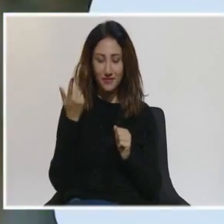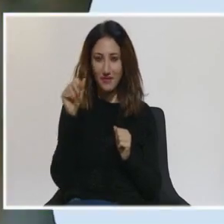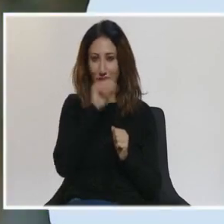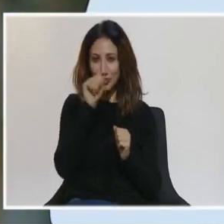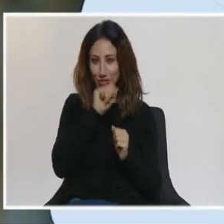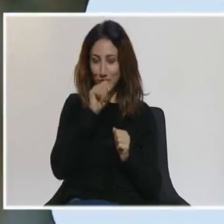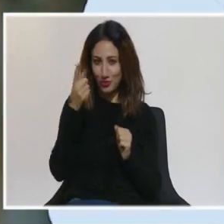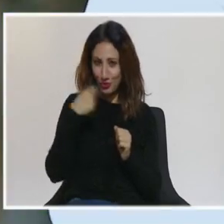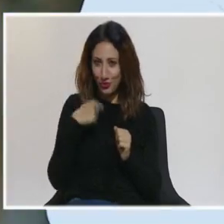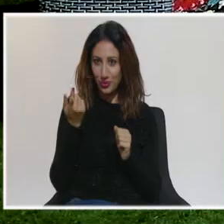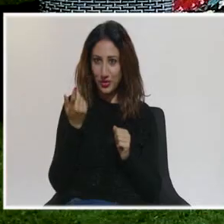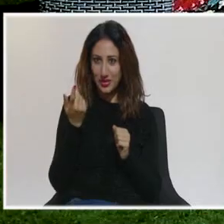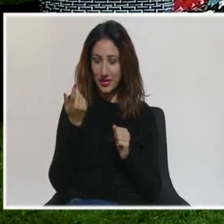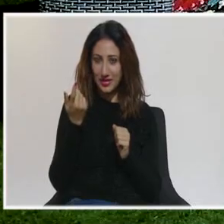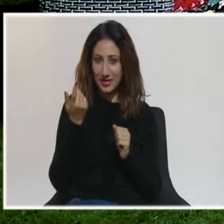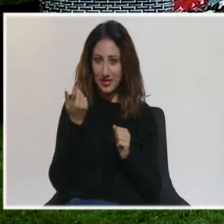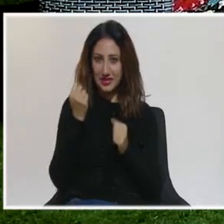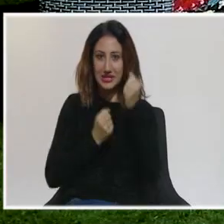انا مش عارف